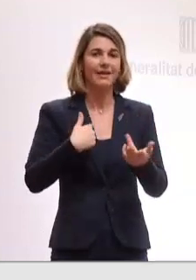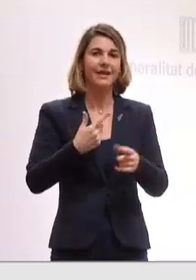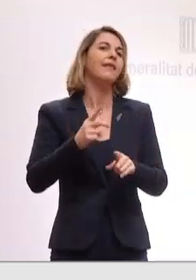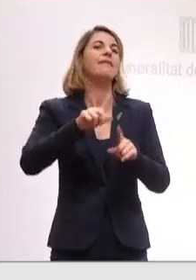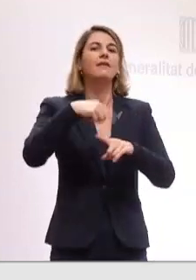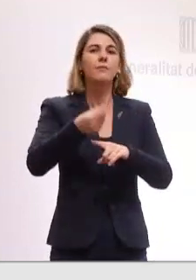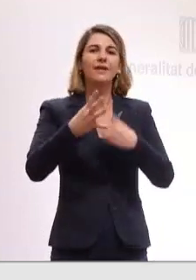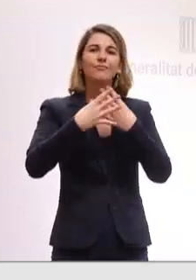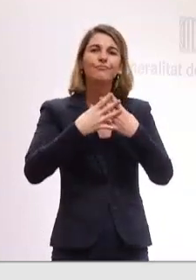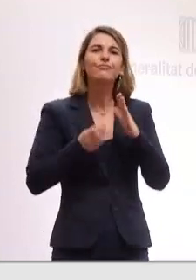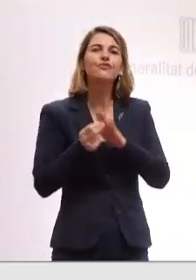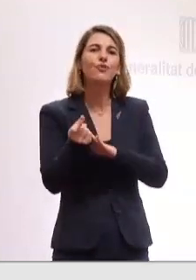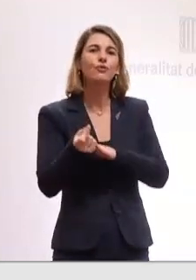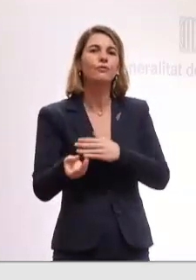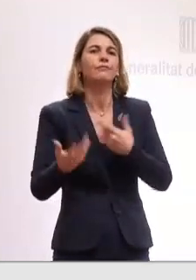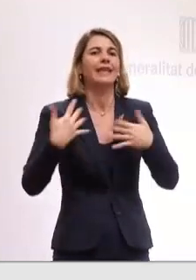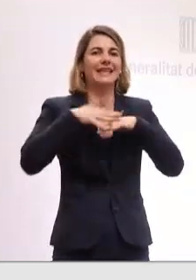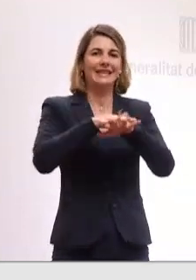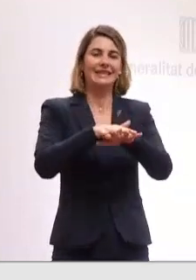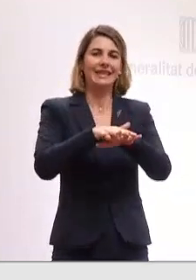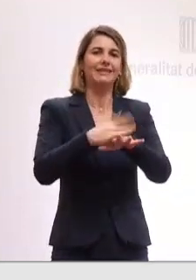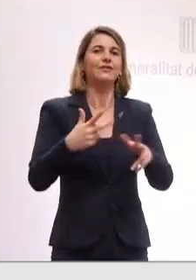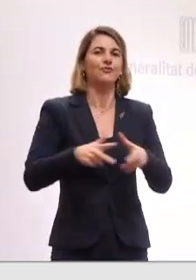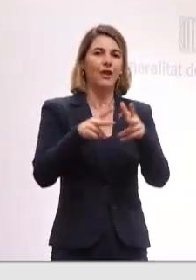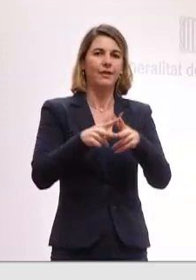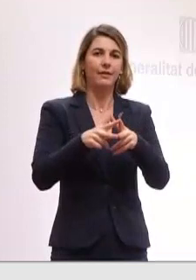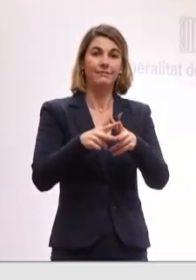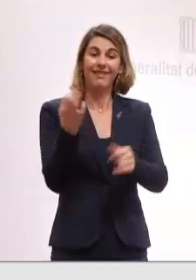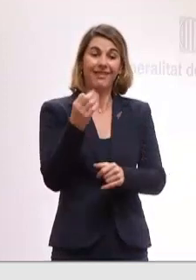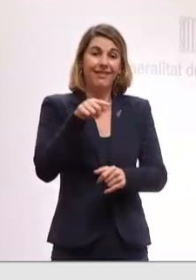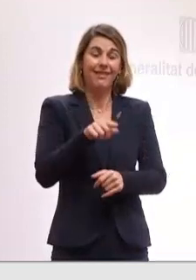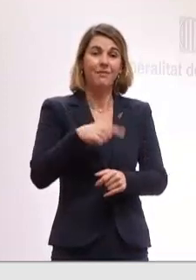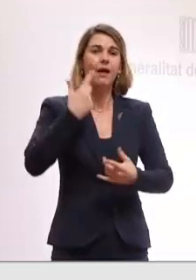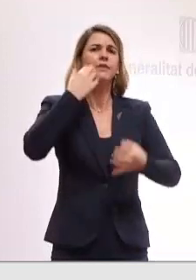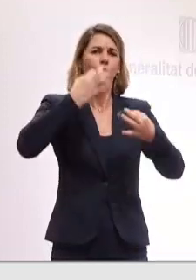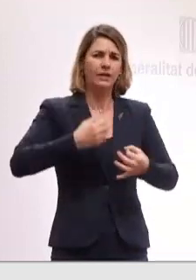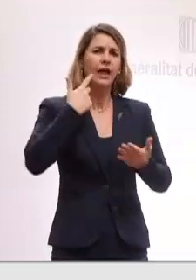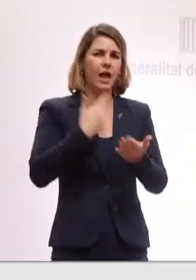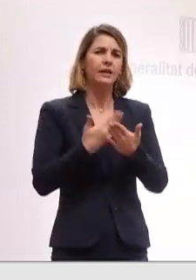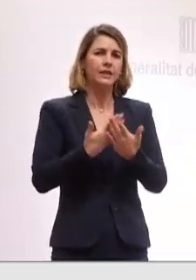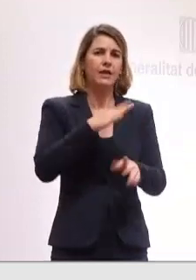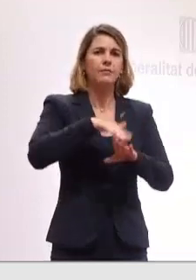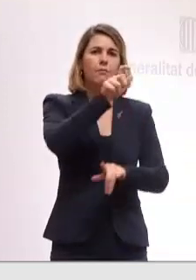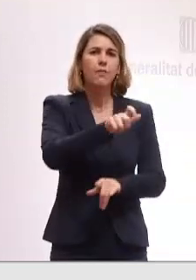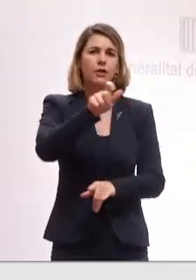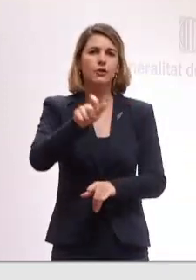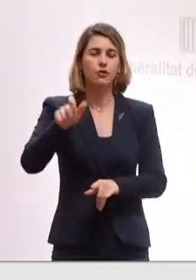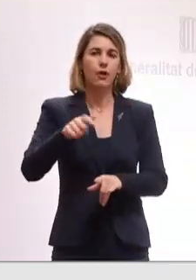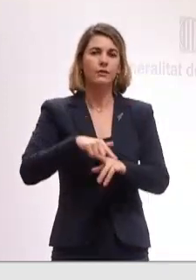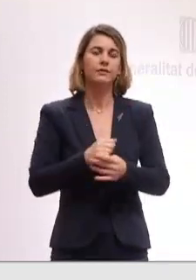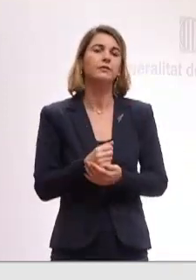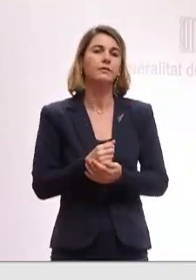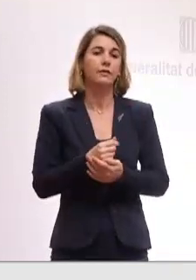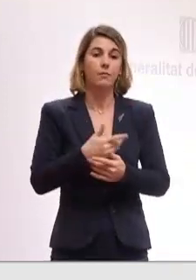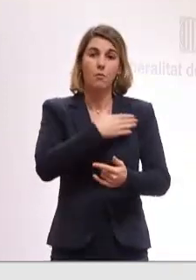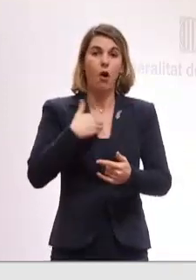a la societat. Una reinserció que s'ha de produir amb seguretat i garanties per a les persones que transiten